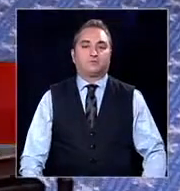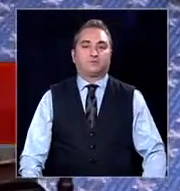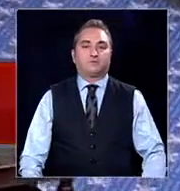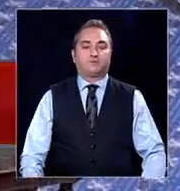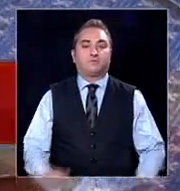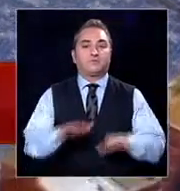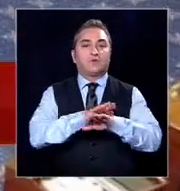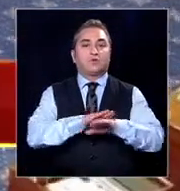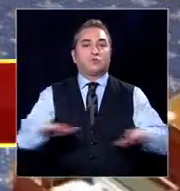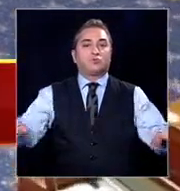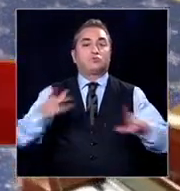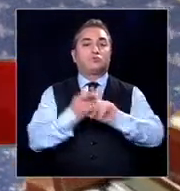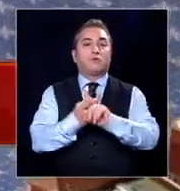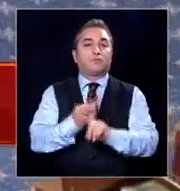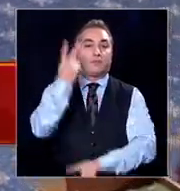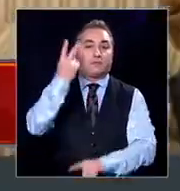kürsü yağmalanmış,